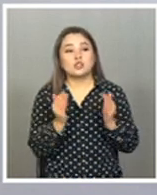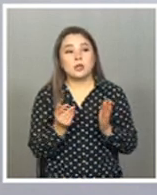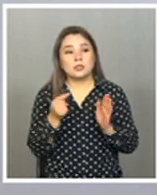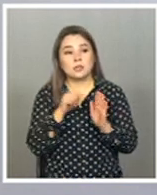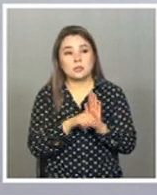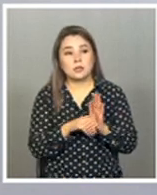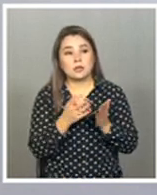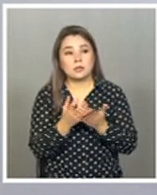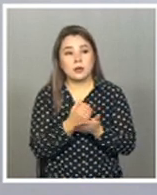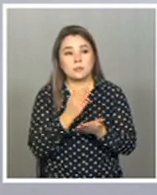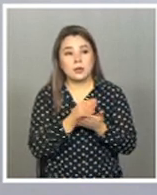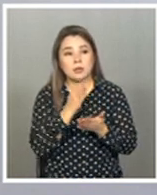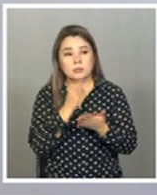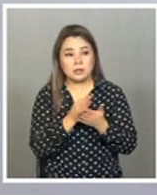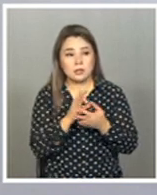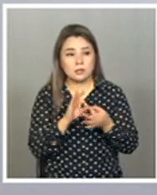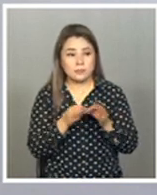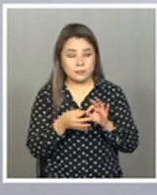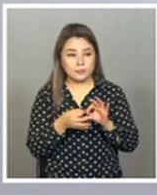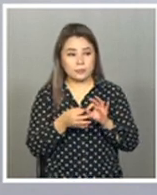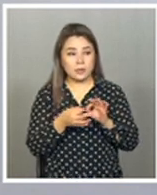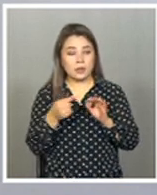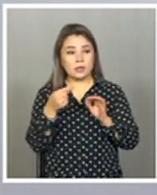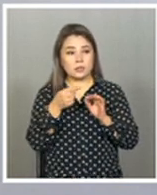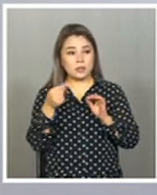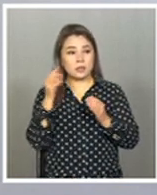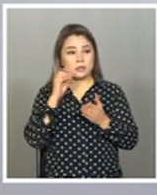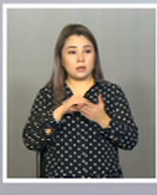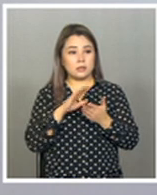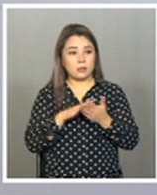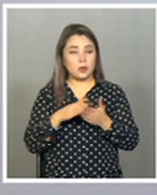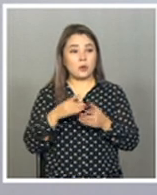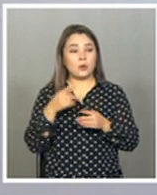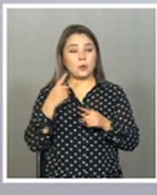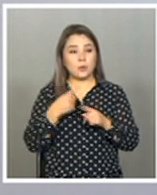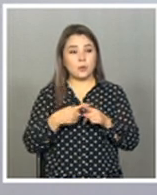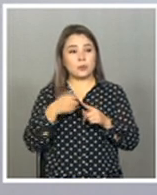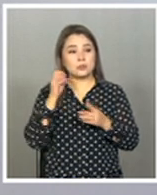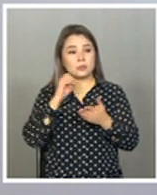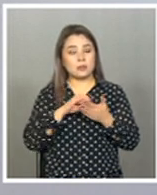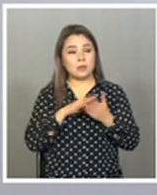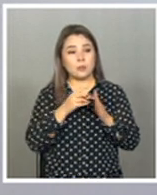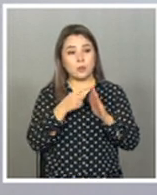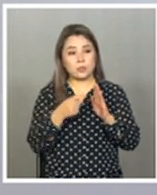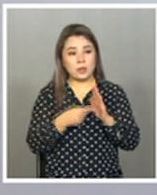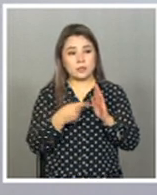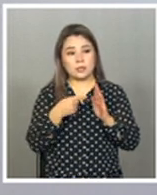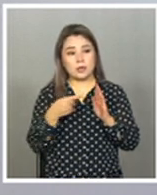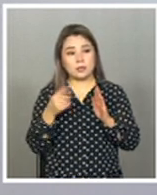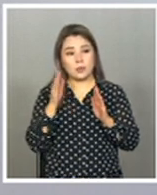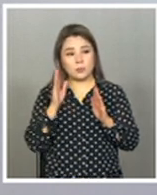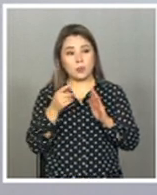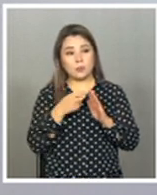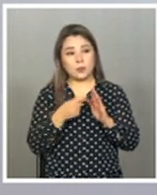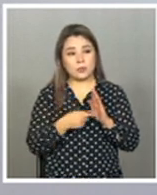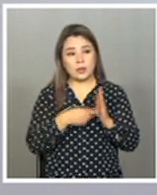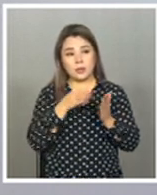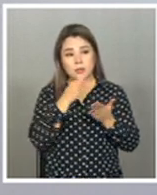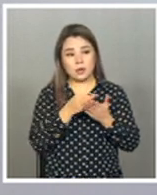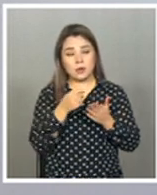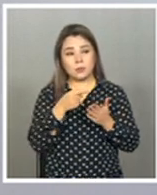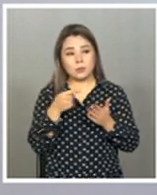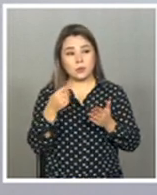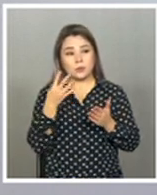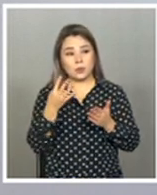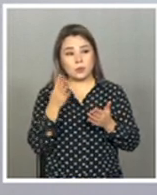тапқанда, сіздер байқап тұрған боларсыздар, теріс санды оң санға бөлгенде теріс сан шығады, яғни бөліндінің мәні минус 4-ке тең